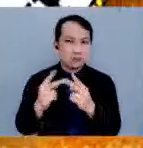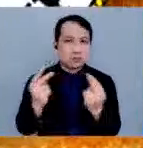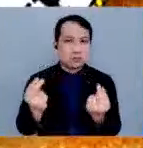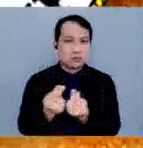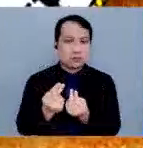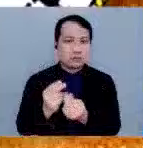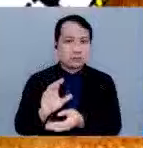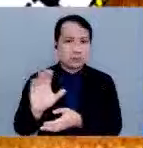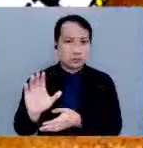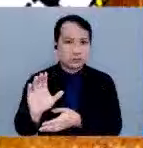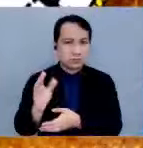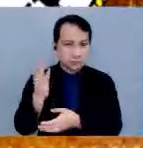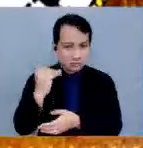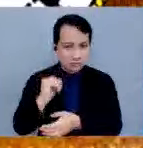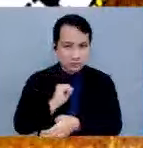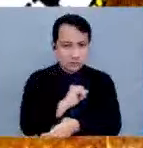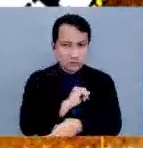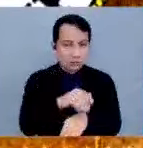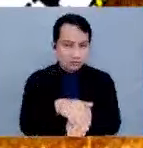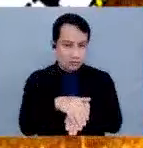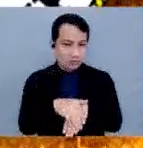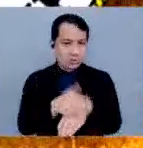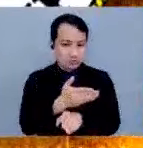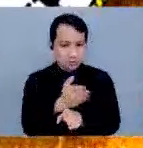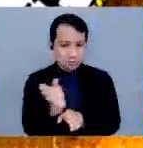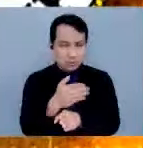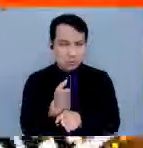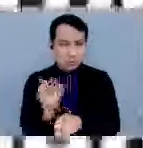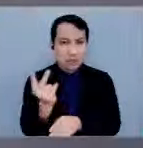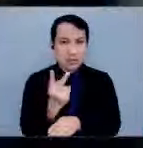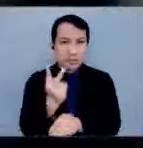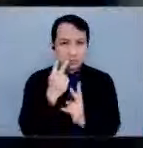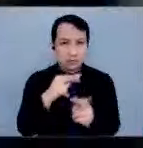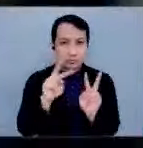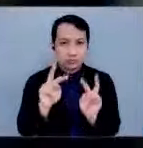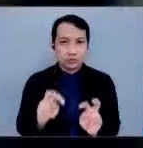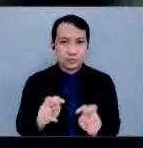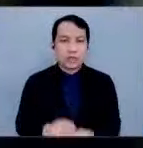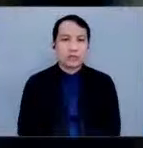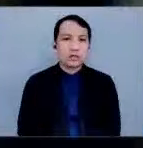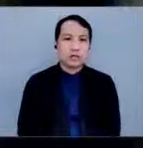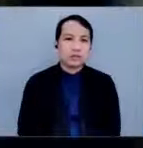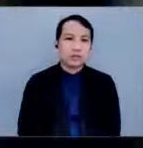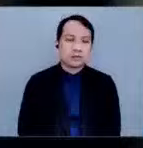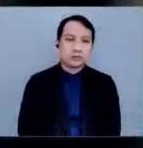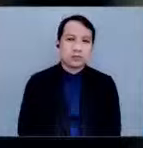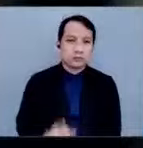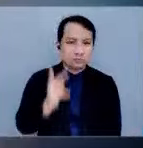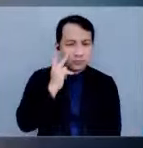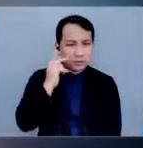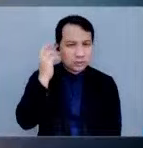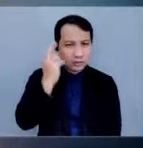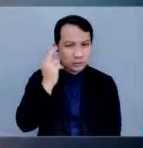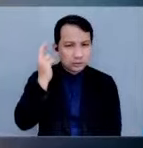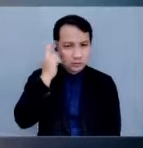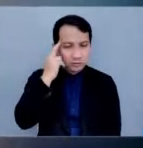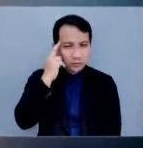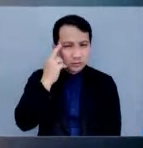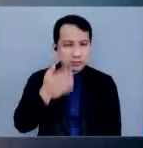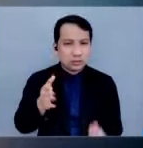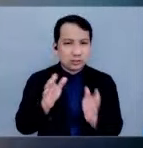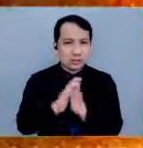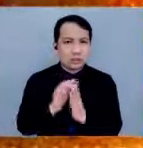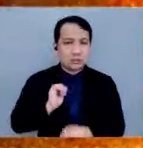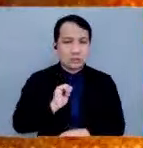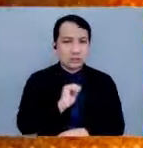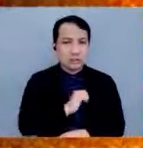para sabing umiiwas lamang sa tanong ang dalawang testigo. Ito marahil ang dahilan kung bakit hiniling muna ni Senate President Mig